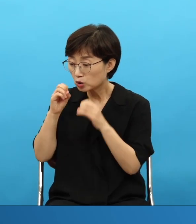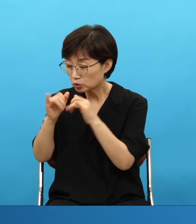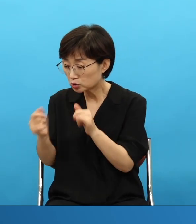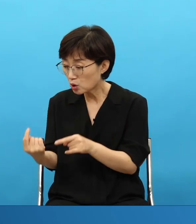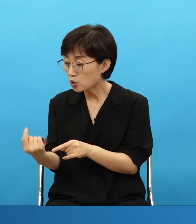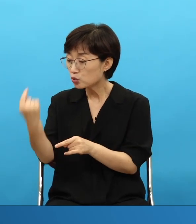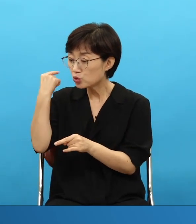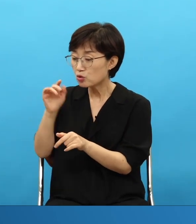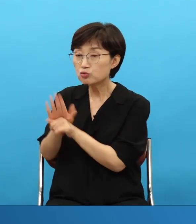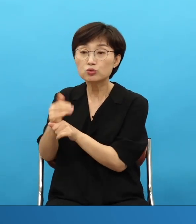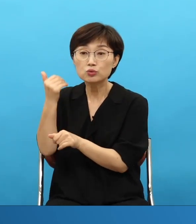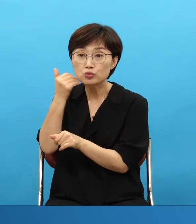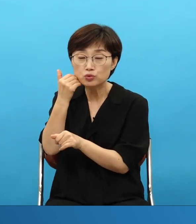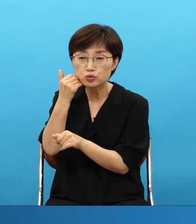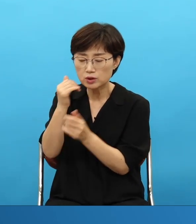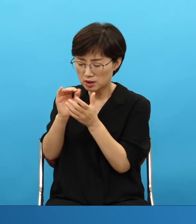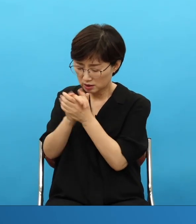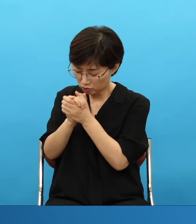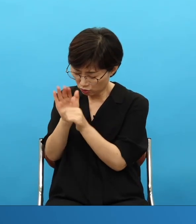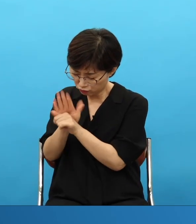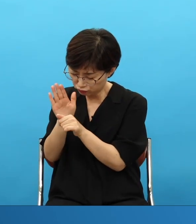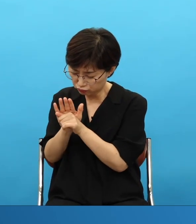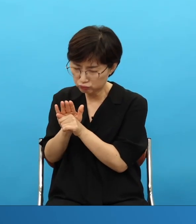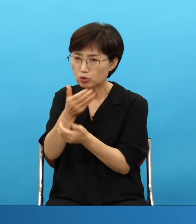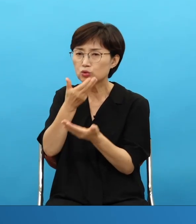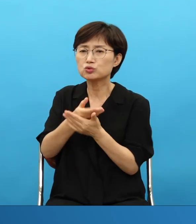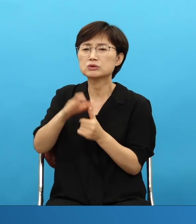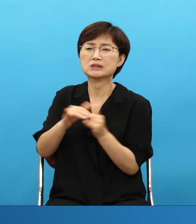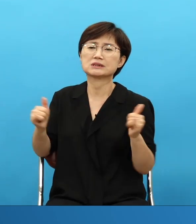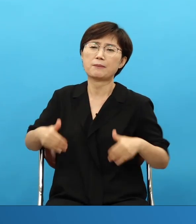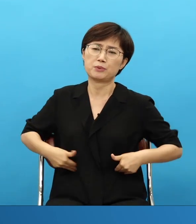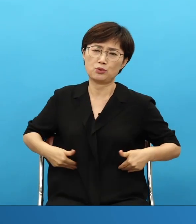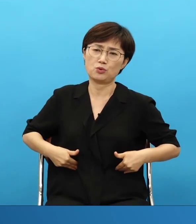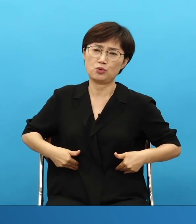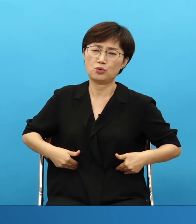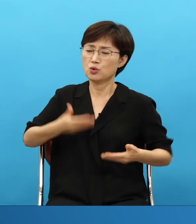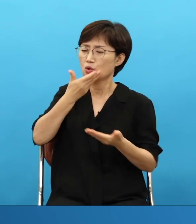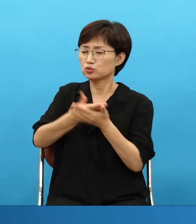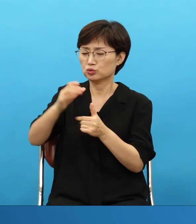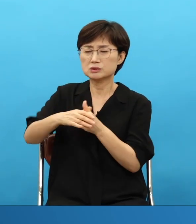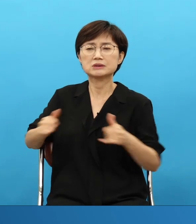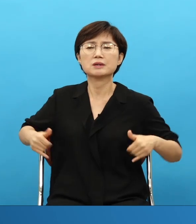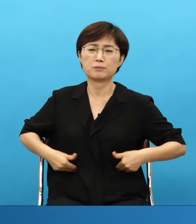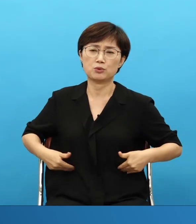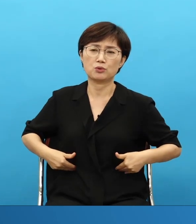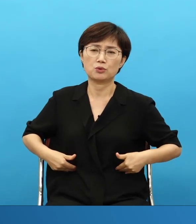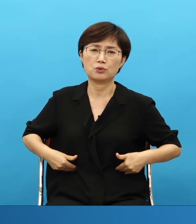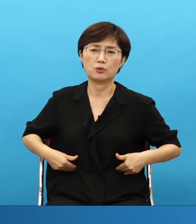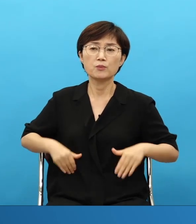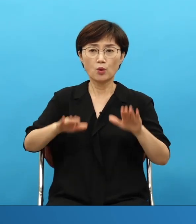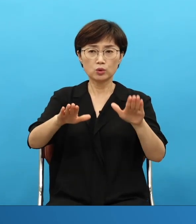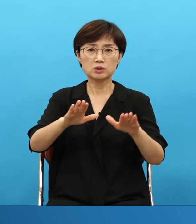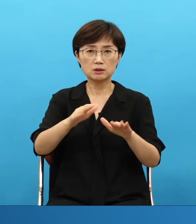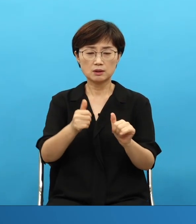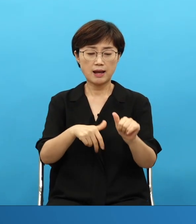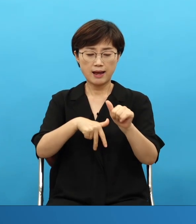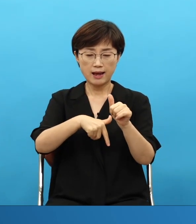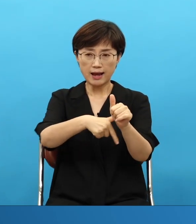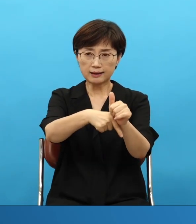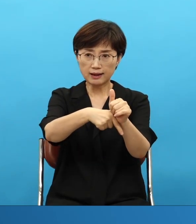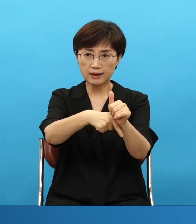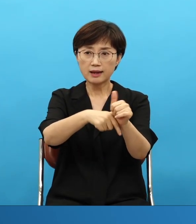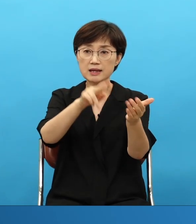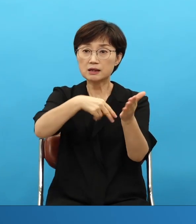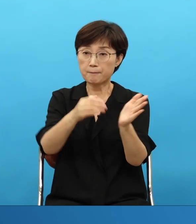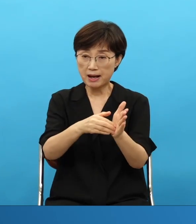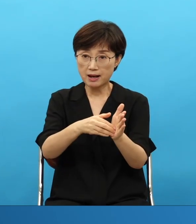evangelist arose. 자, 앞으로 받을 응답 명백합니다. 오늘 본문은 뭡니까? And so, what is the passage today? 여러분,